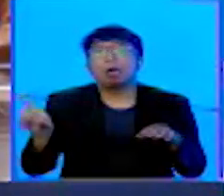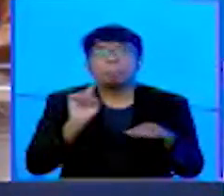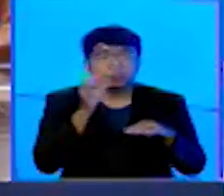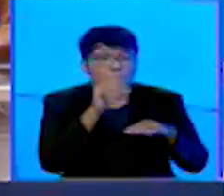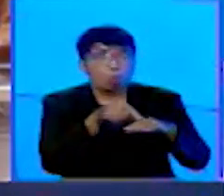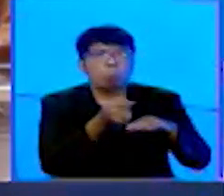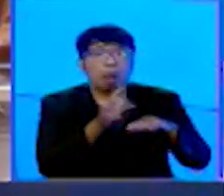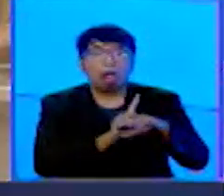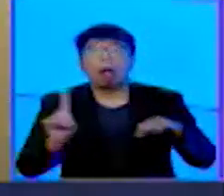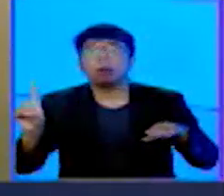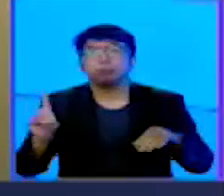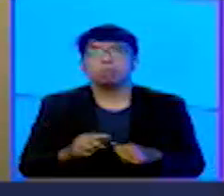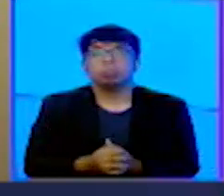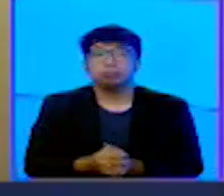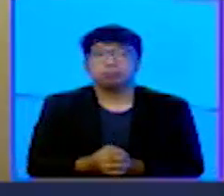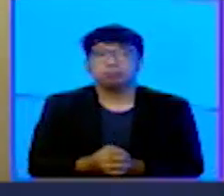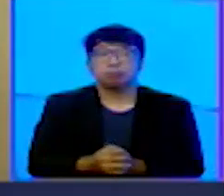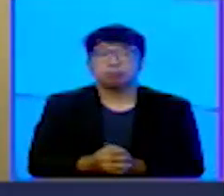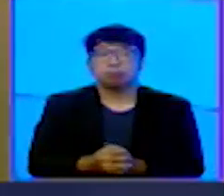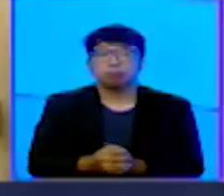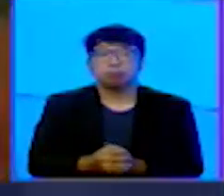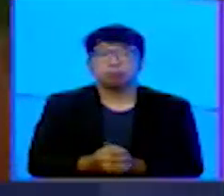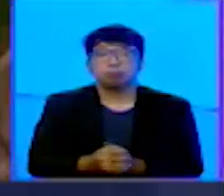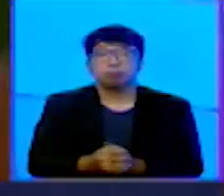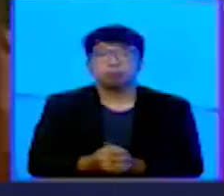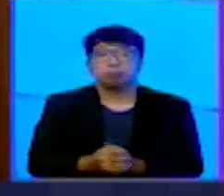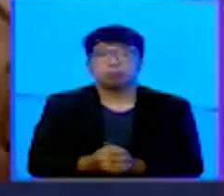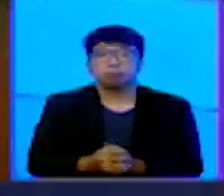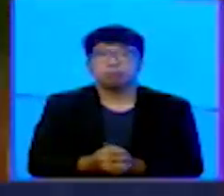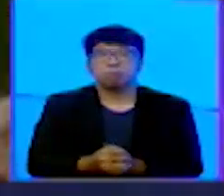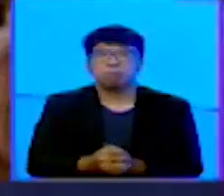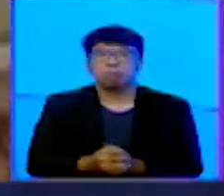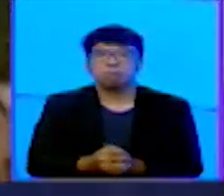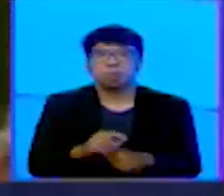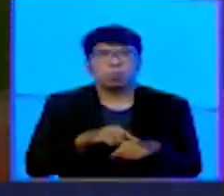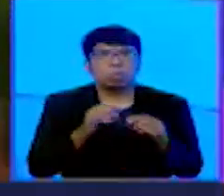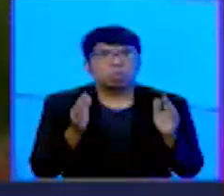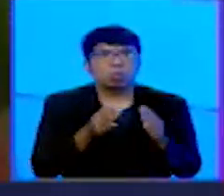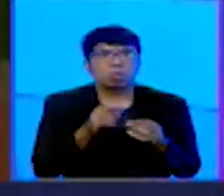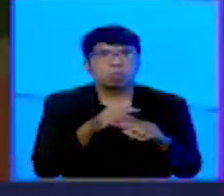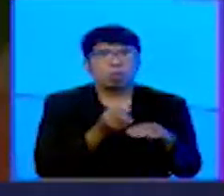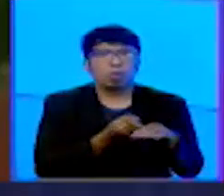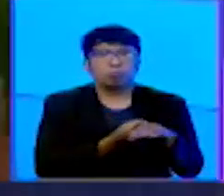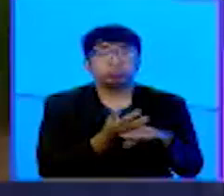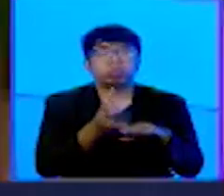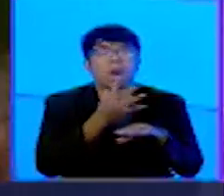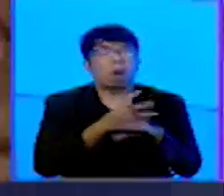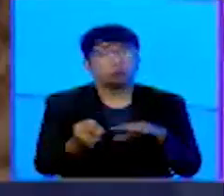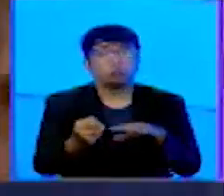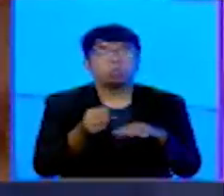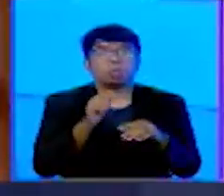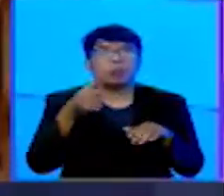terbakar di dalam waktu singkat api membesar dan menghanguskan